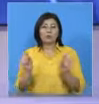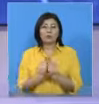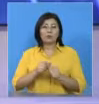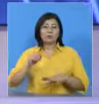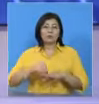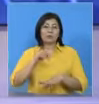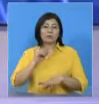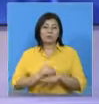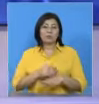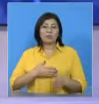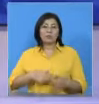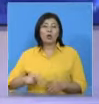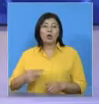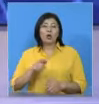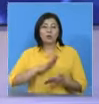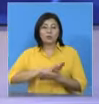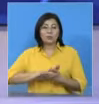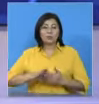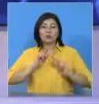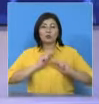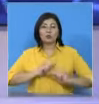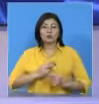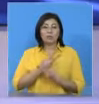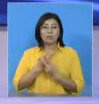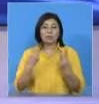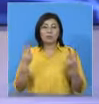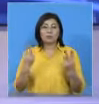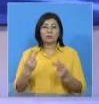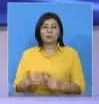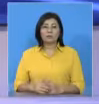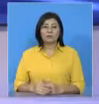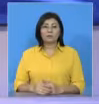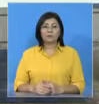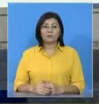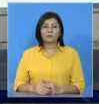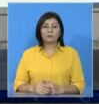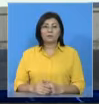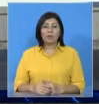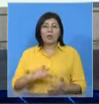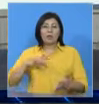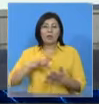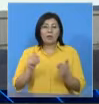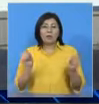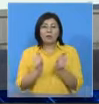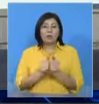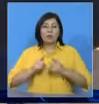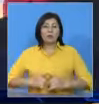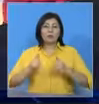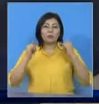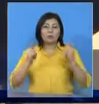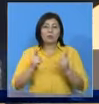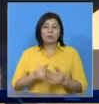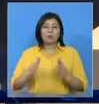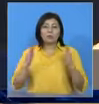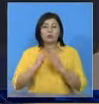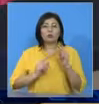әкімі Сазды өзенін қамыстан тазарту жұмысында қарап шықты. Қала аумағы күн сайын кеңейіп үлкейіп келеді. Тұрғын